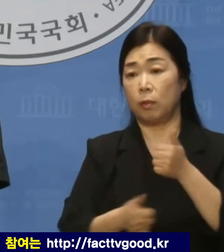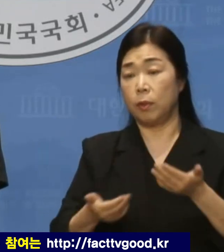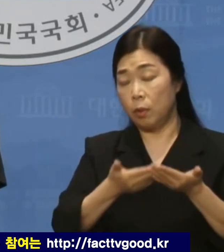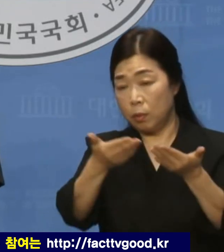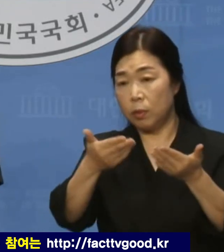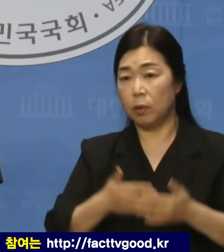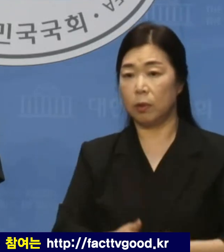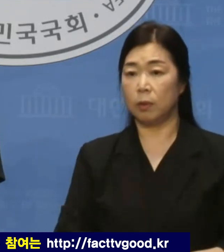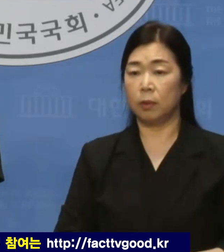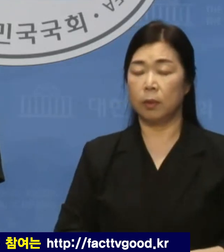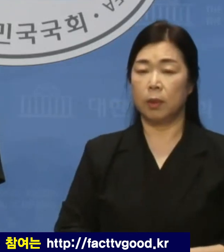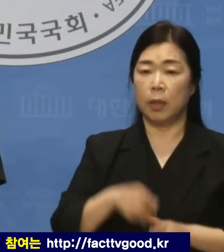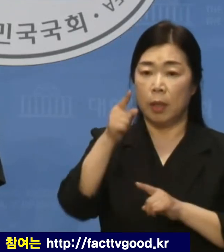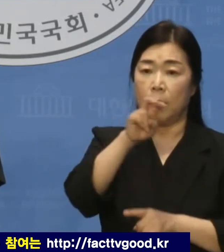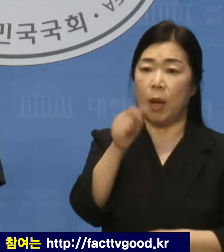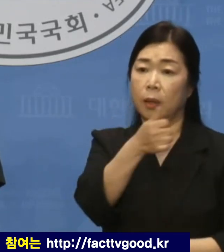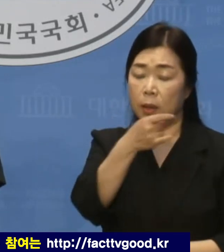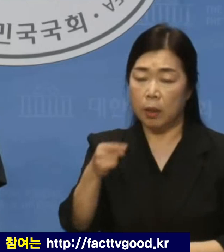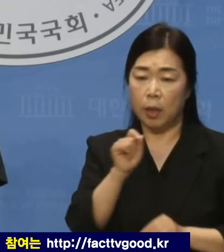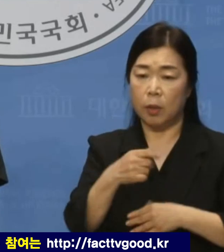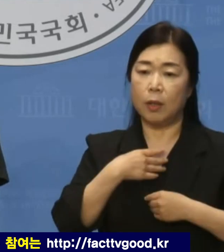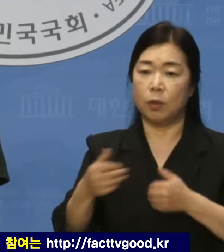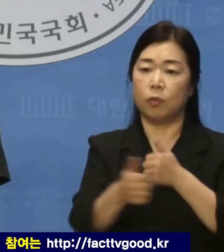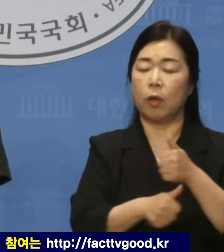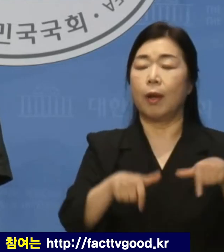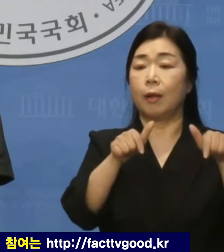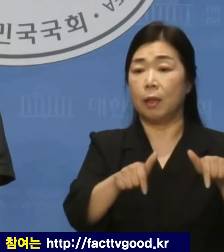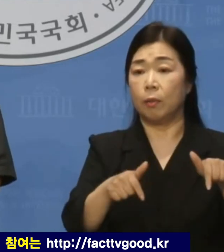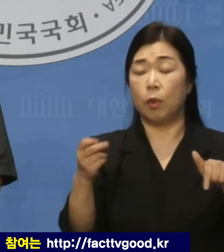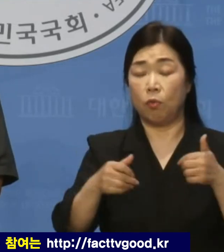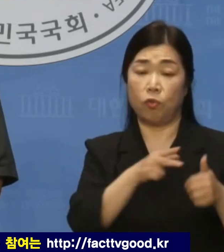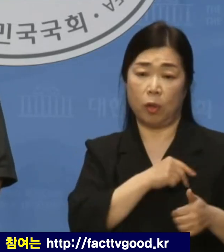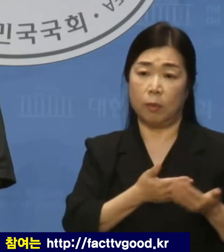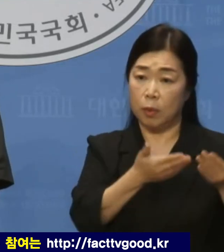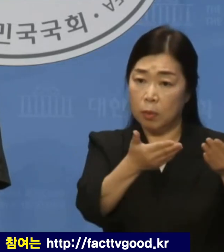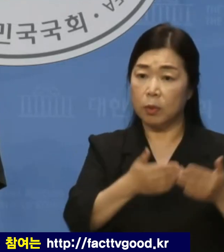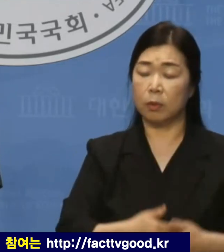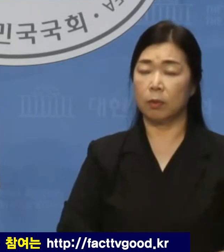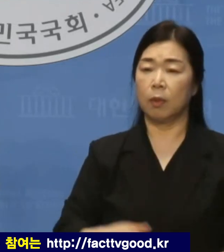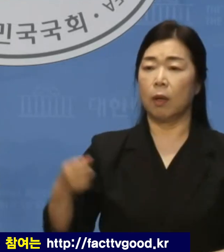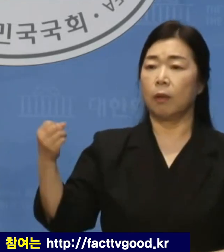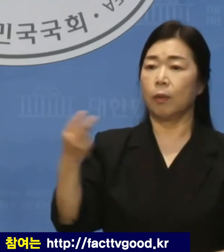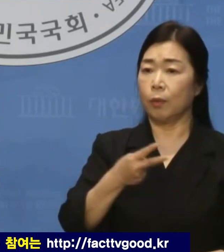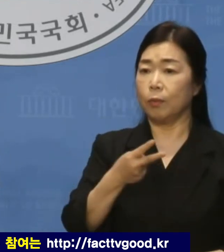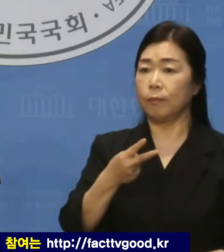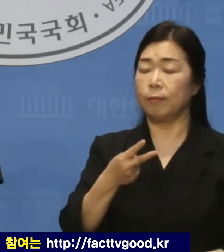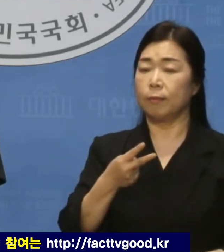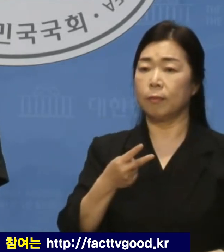위원님들, 이만희 국민의힘 행정안전위원회 간사님과 위원님들, 그리고